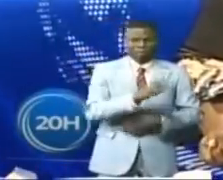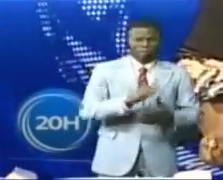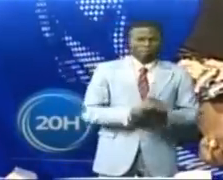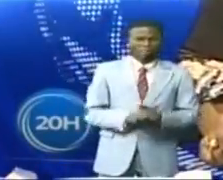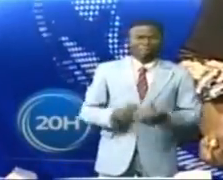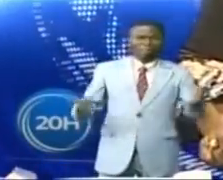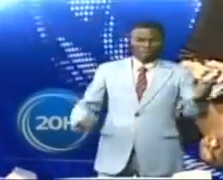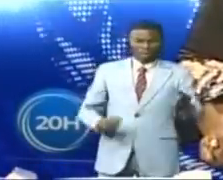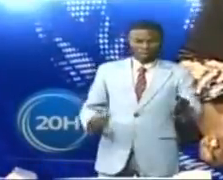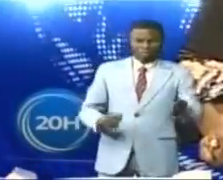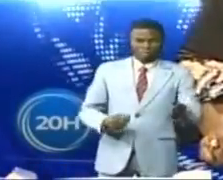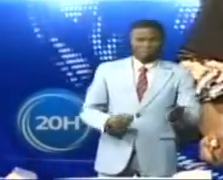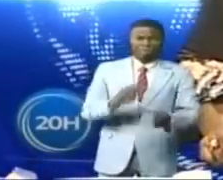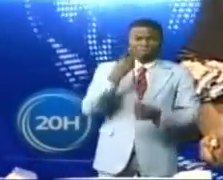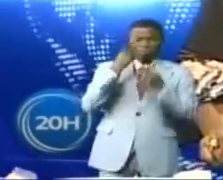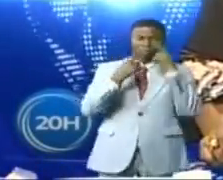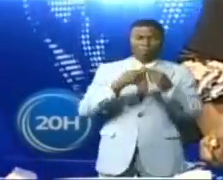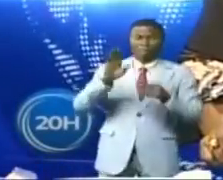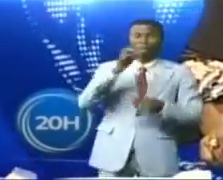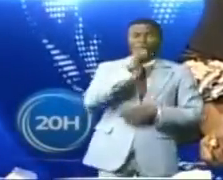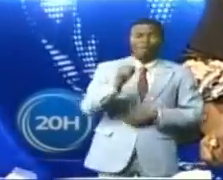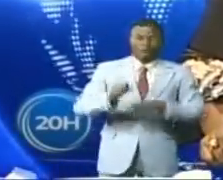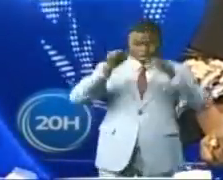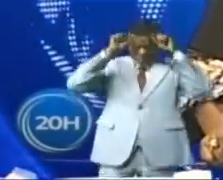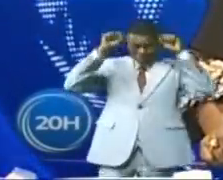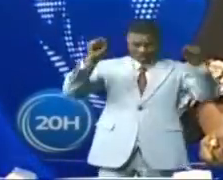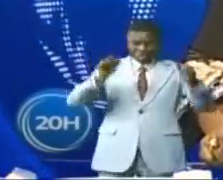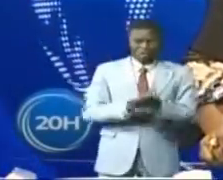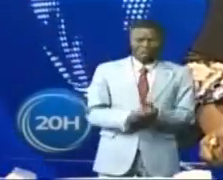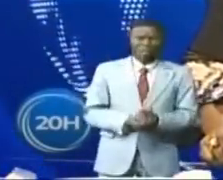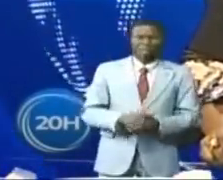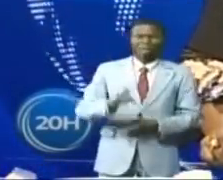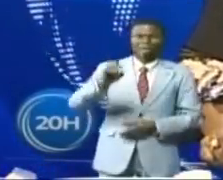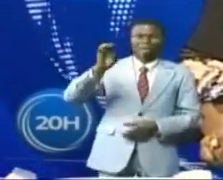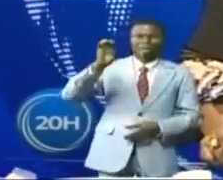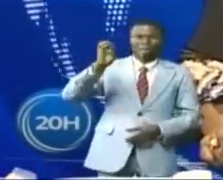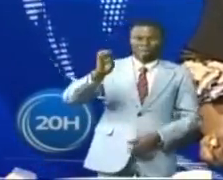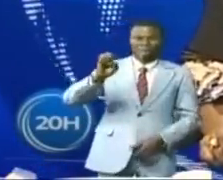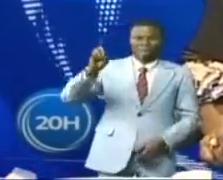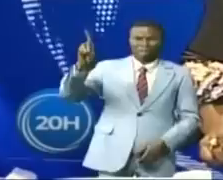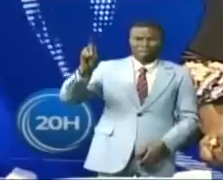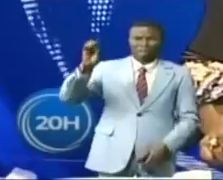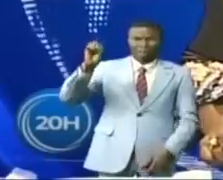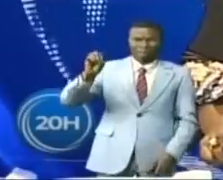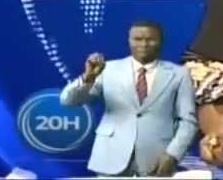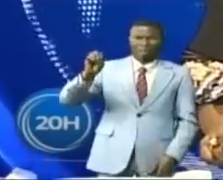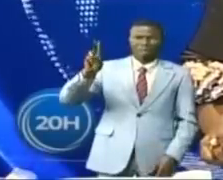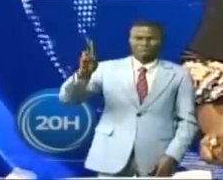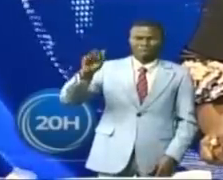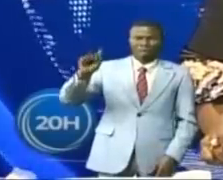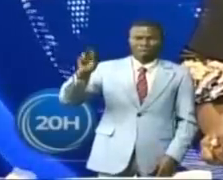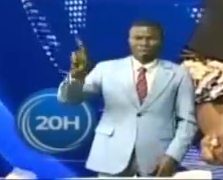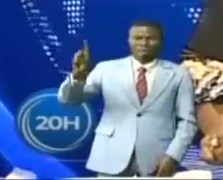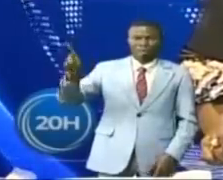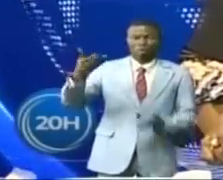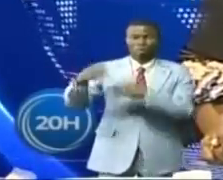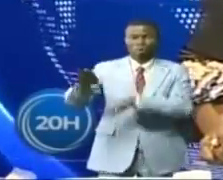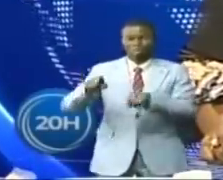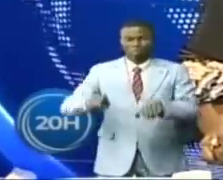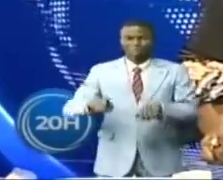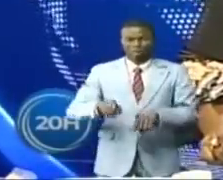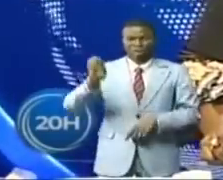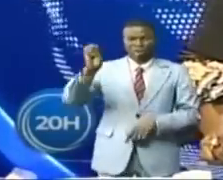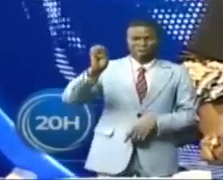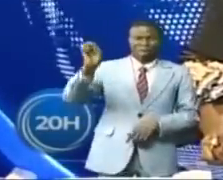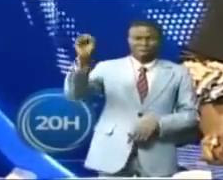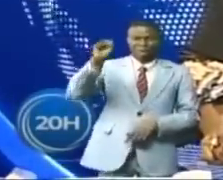L'Angola est en deuil. Eduardo Santos vient de passer l'arme à gauche. L'ancien président angolais est décédé ce matin en Espagne à l'âge